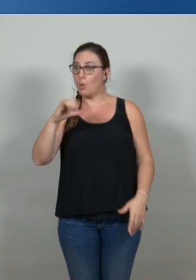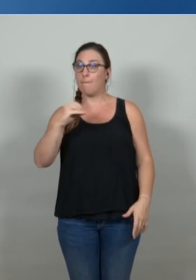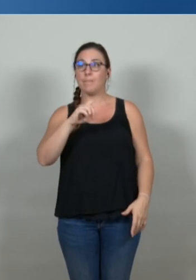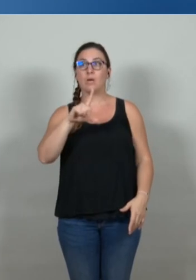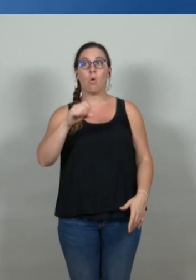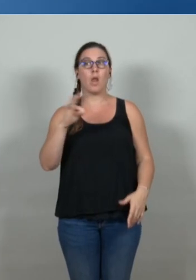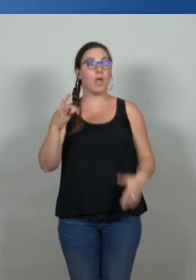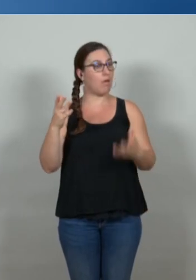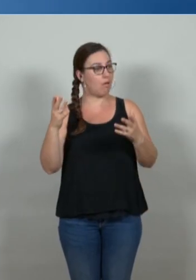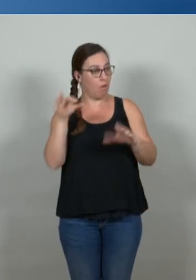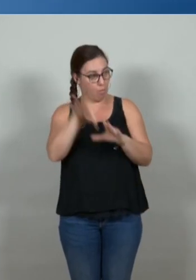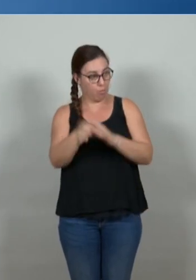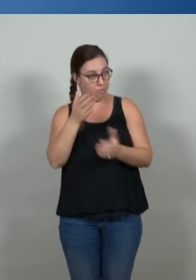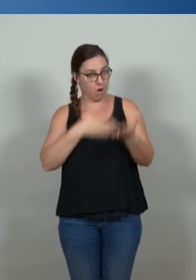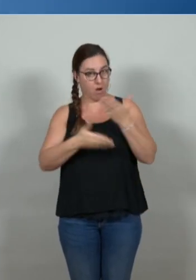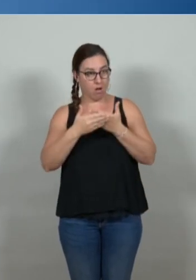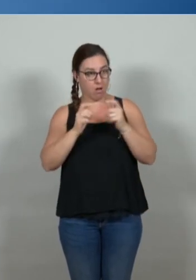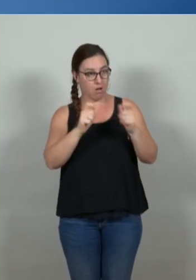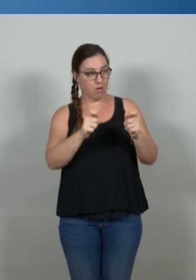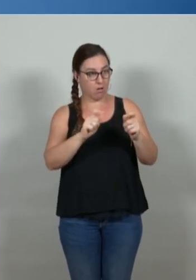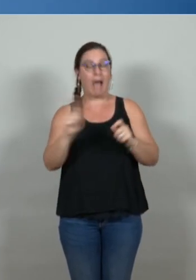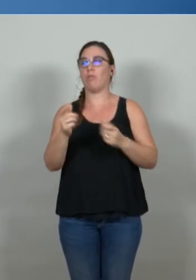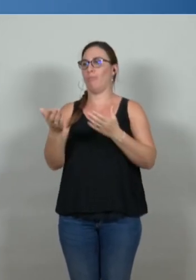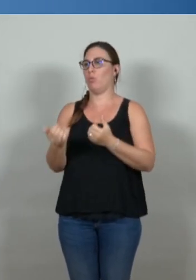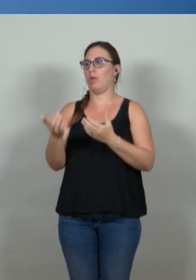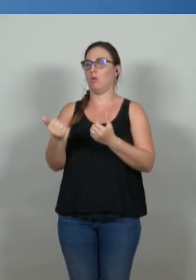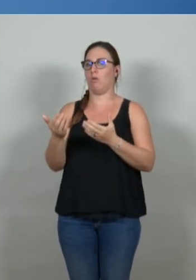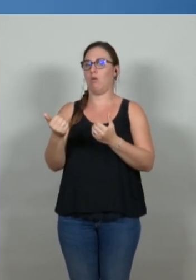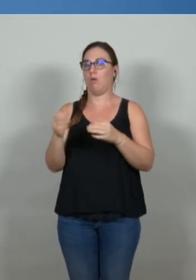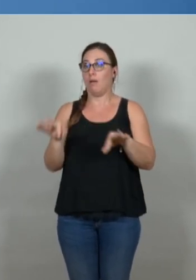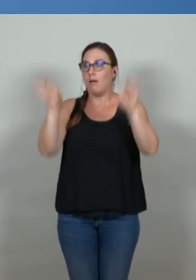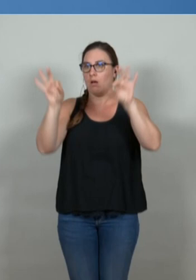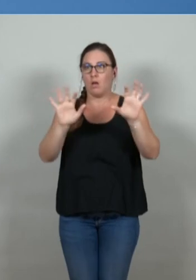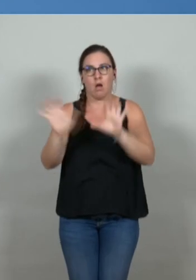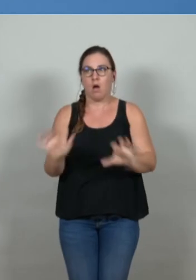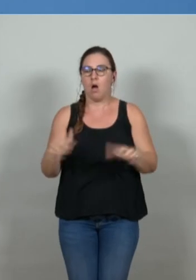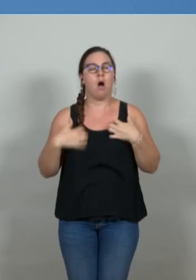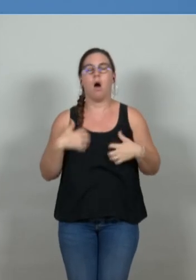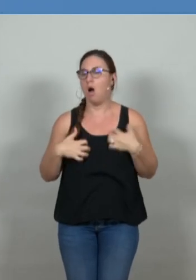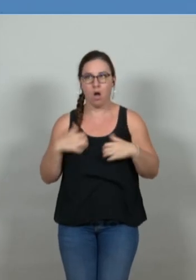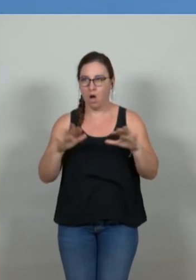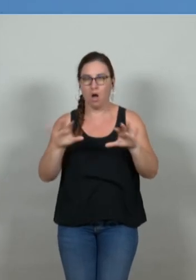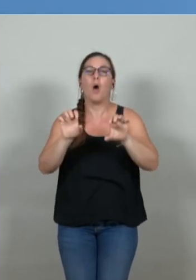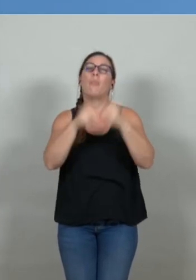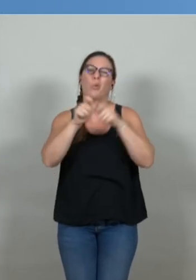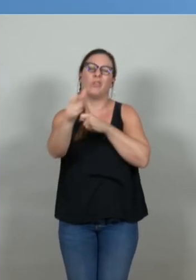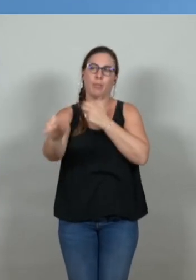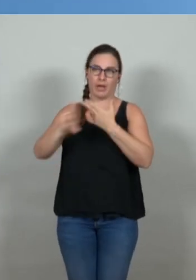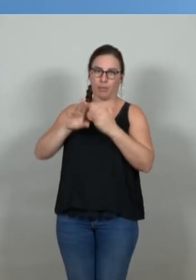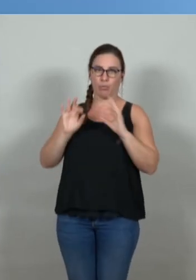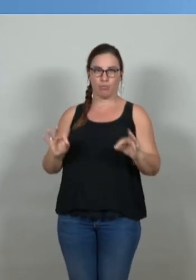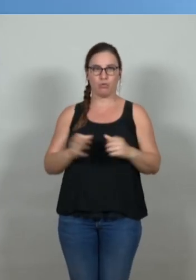son ah donc on attend pour l'instant c'est un suspense terrible ce sera pour après la pause